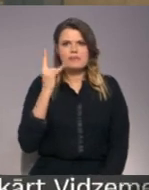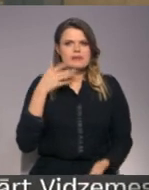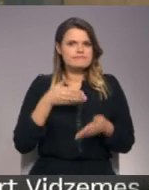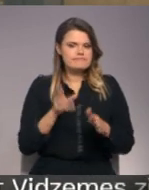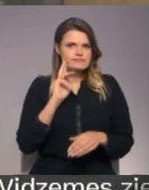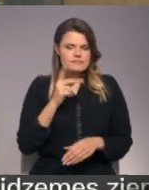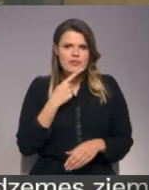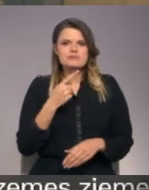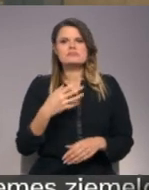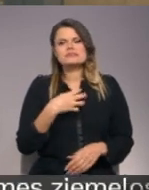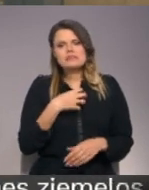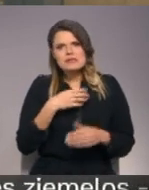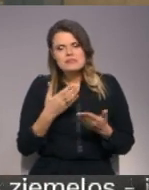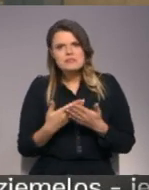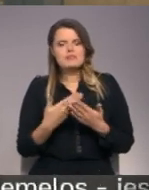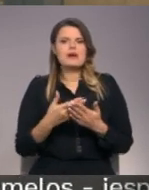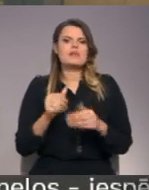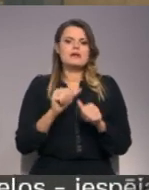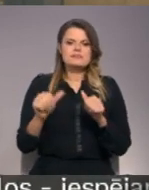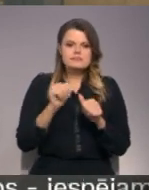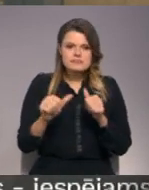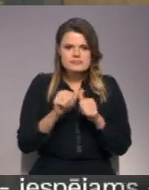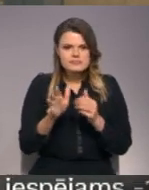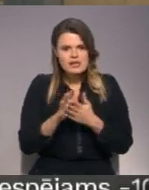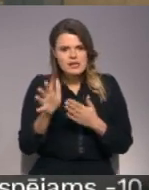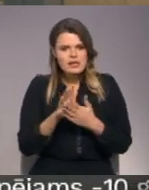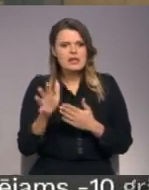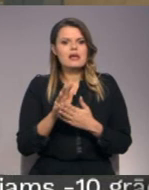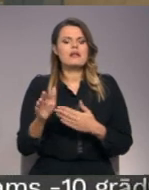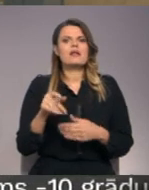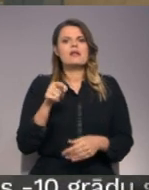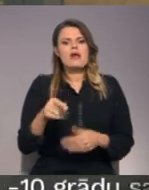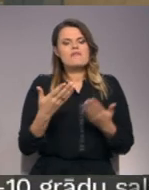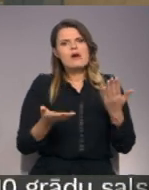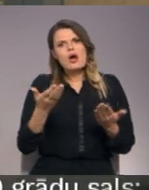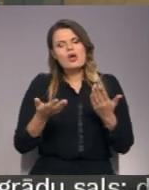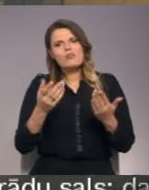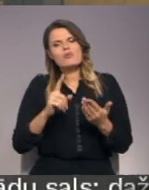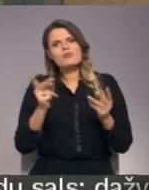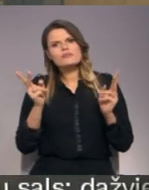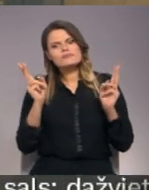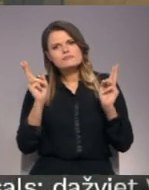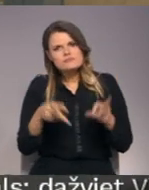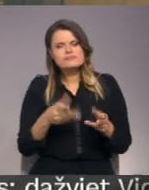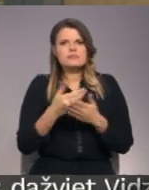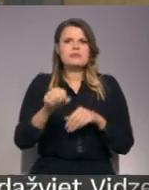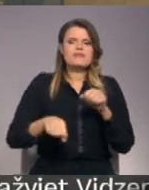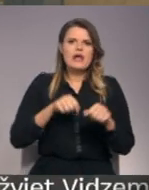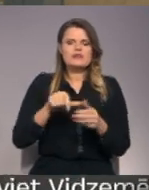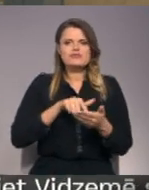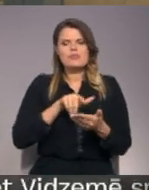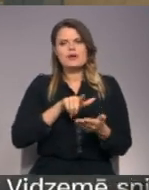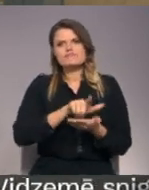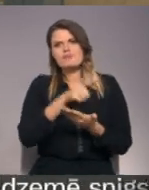var būt saslimšanas, tie var būt medikamentu lietošana, tā var būt trauma. Ar visparastāko riteni, trauma,